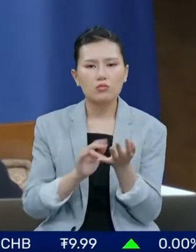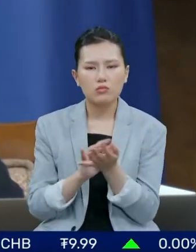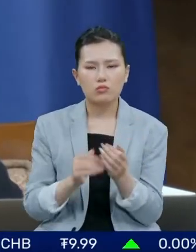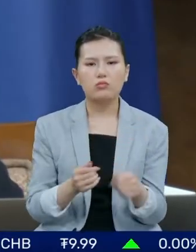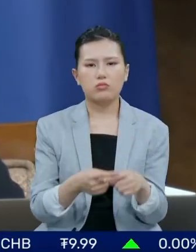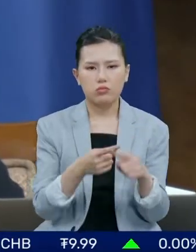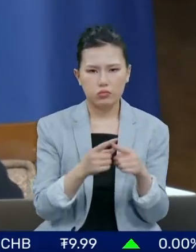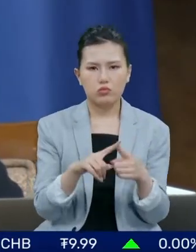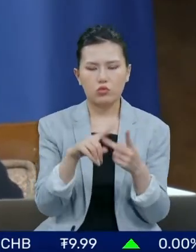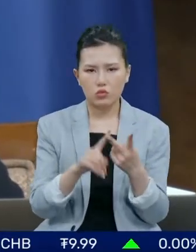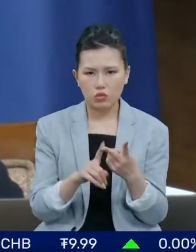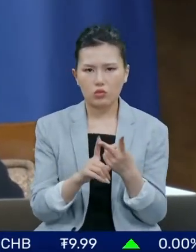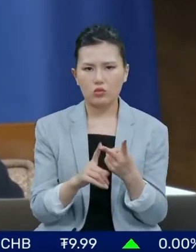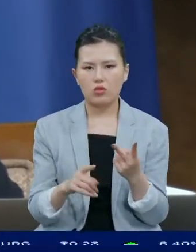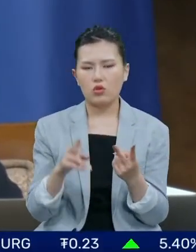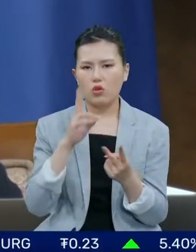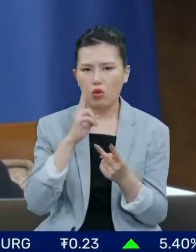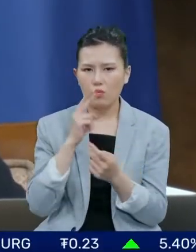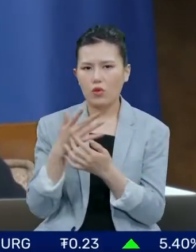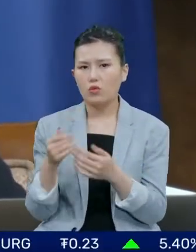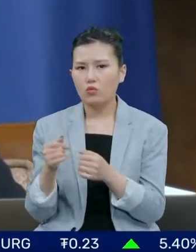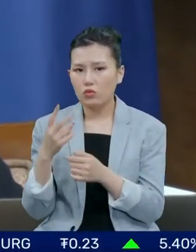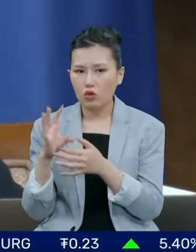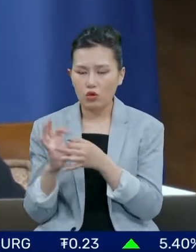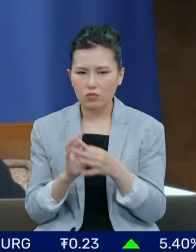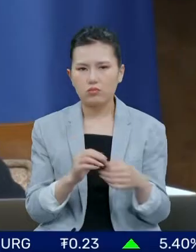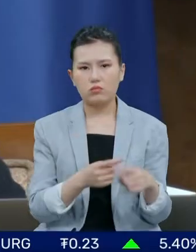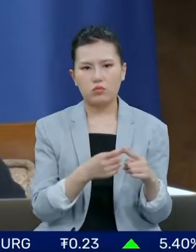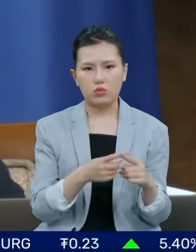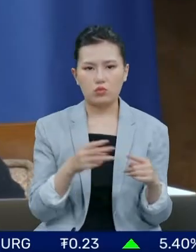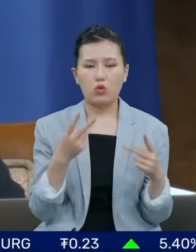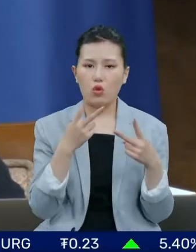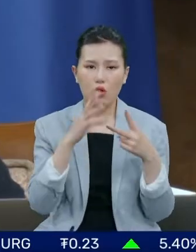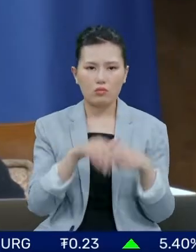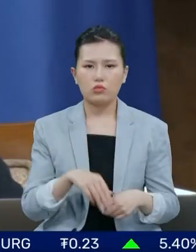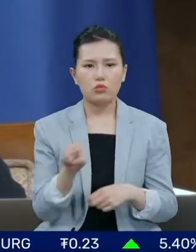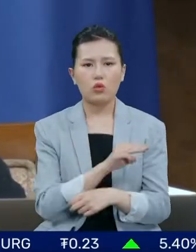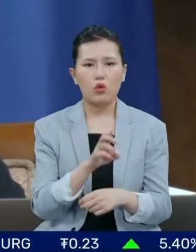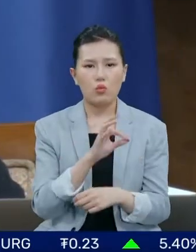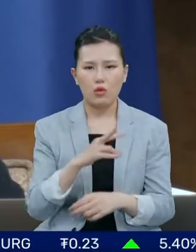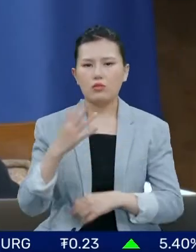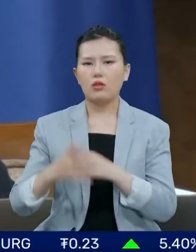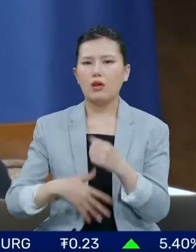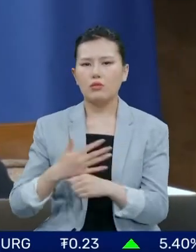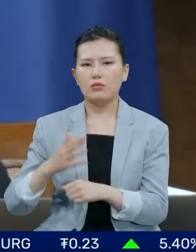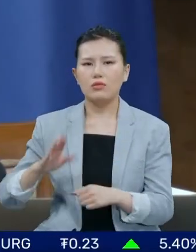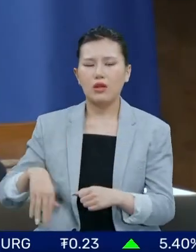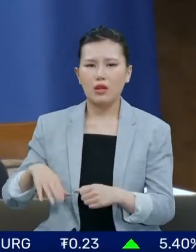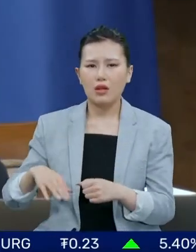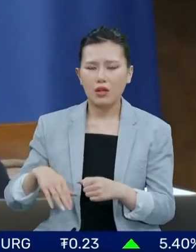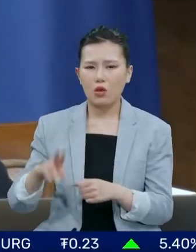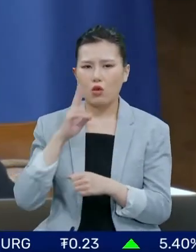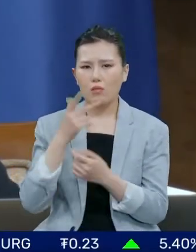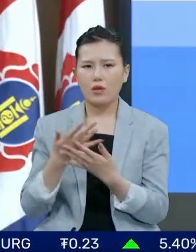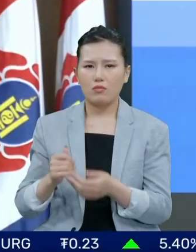онд хийжлээ гэд 5 жилийн дараа гэхээр ахаал өмнөх хүмүүсийн тэтгэврт гарсан хүмүүсийн тэтгэвэр нь ахаал инфляцт идэгдэл тэтгэврийн зөрөө